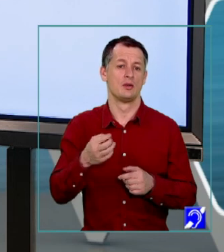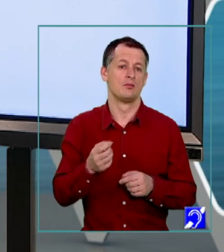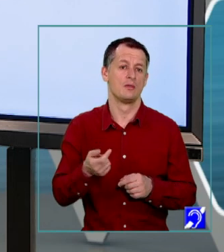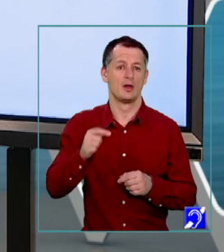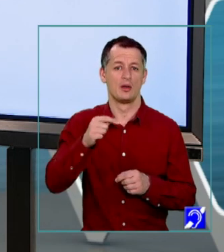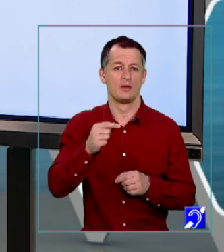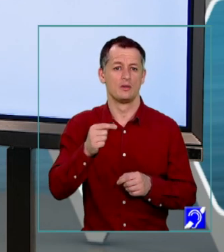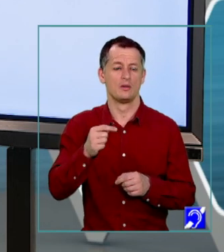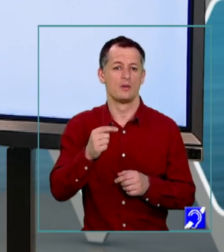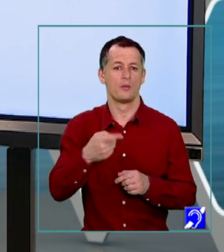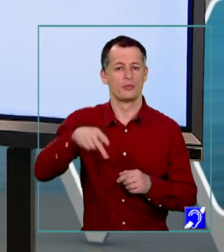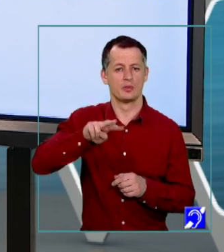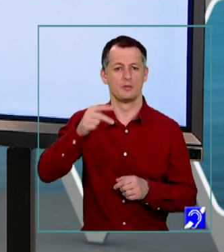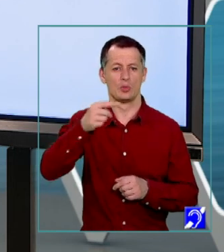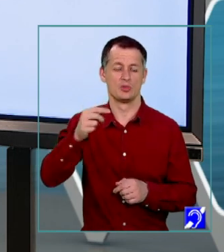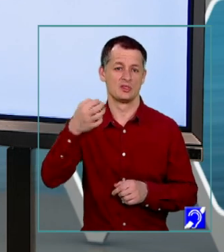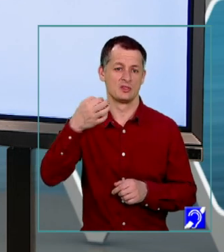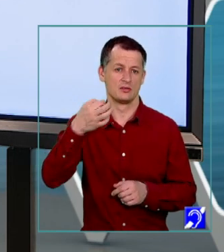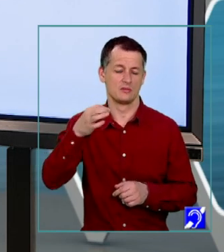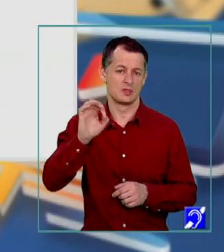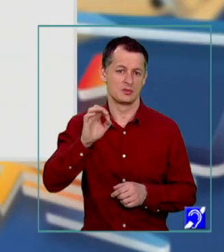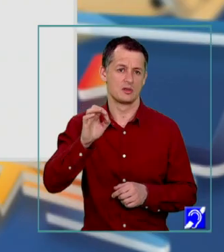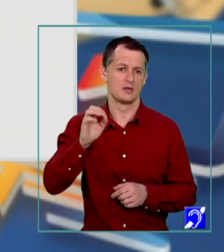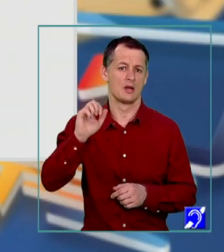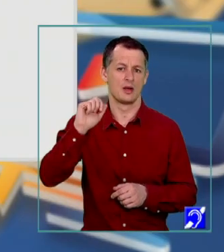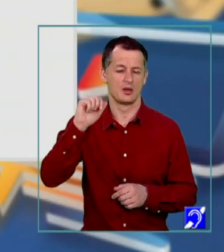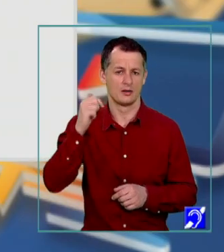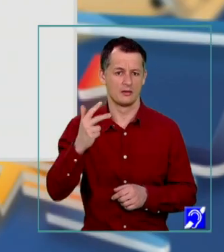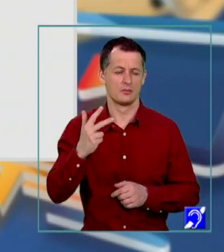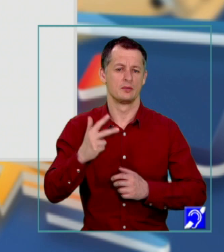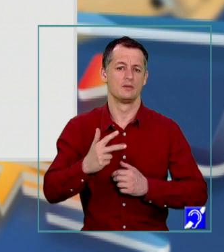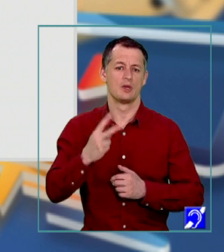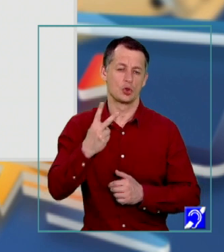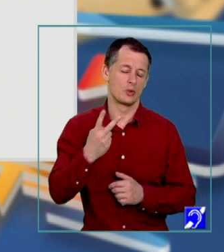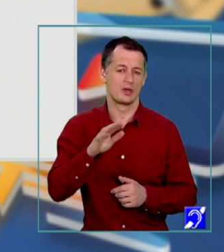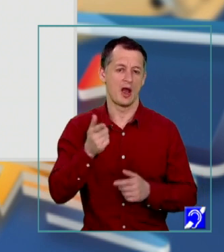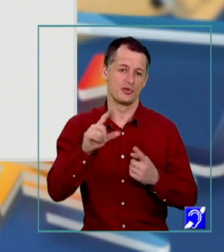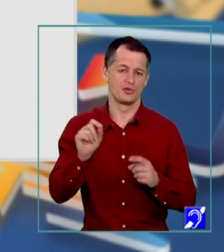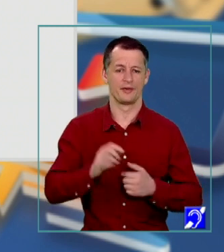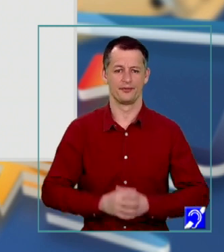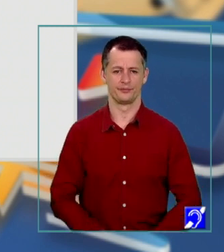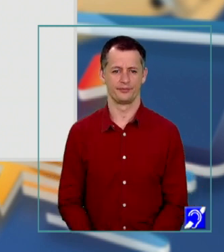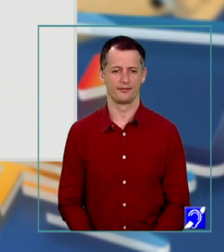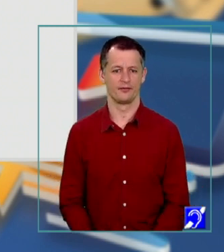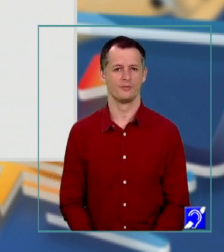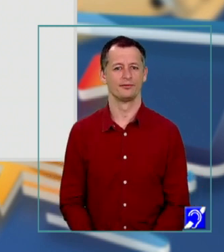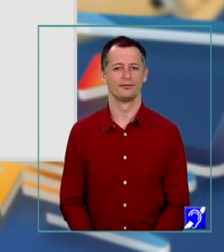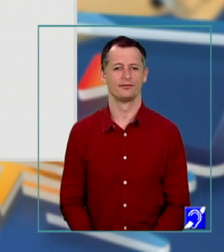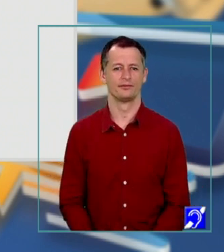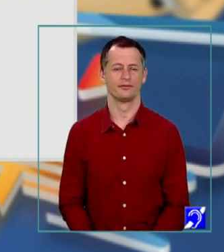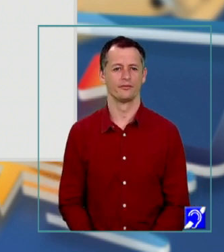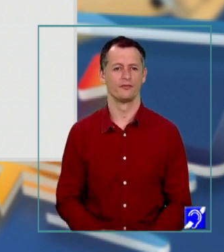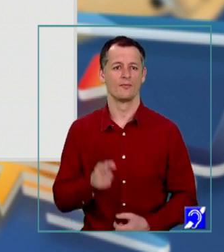la a treia decimală. Bun, să vedem și ultimul punct din această problemă. într-adevăr, face referire